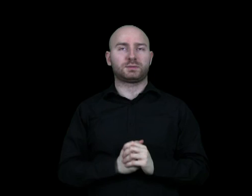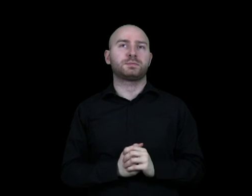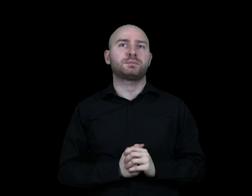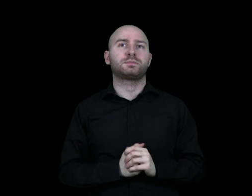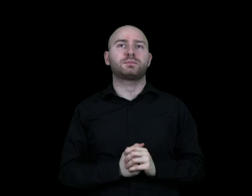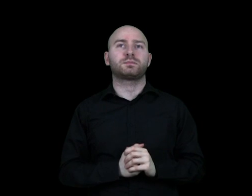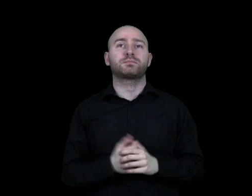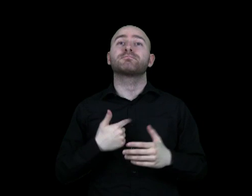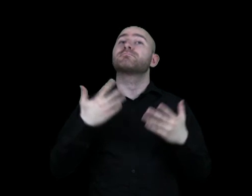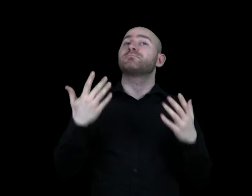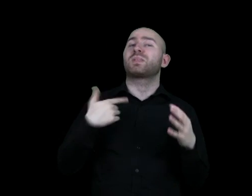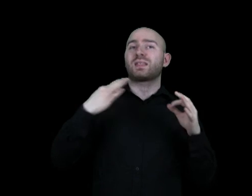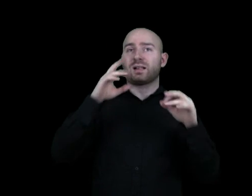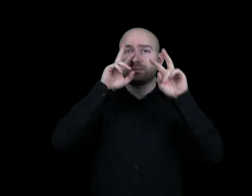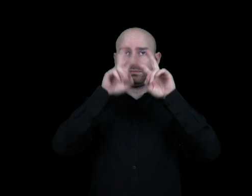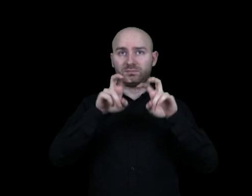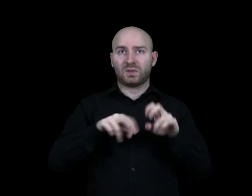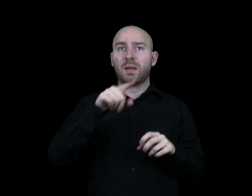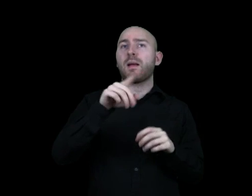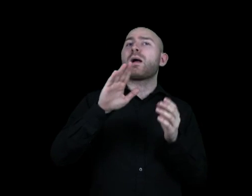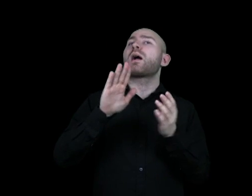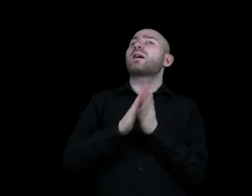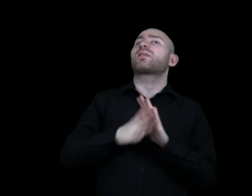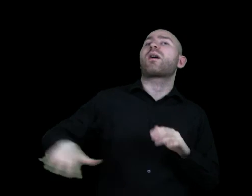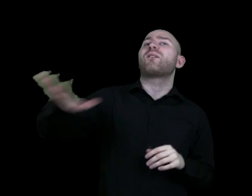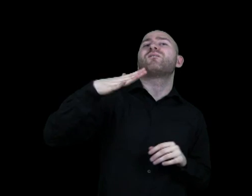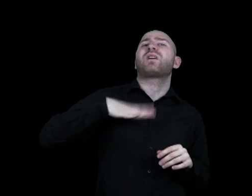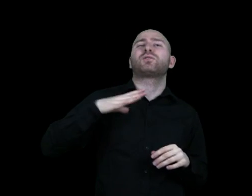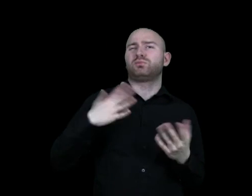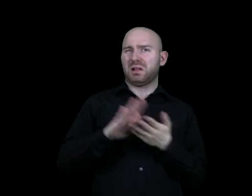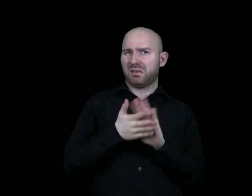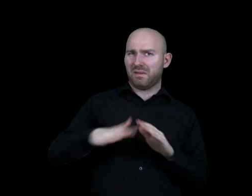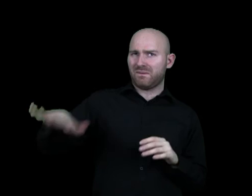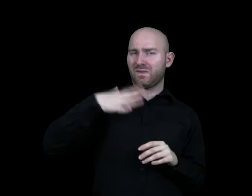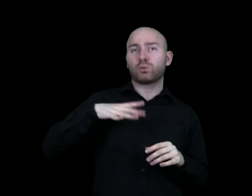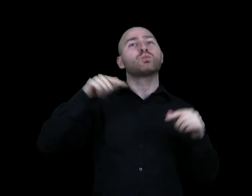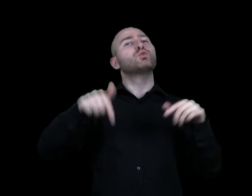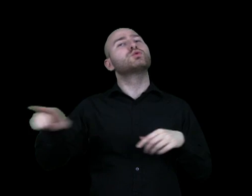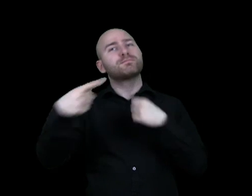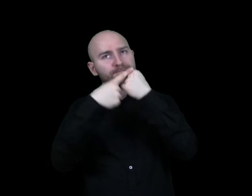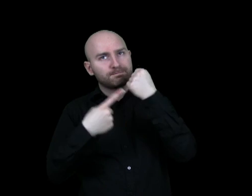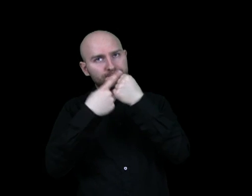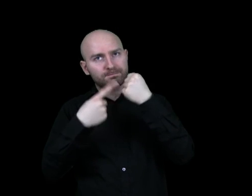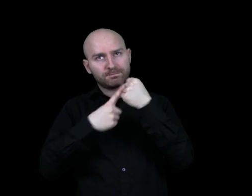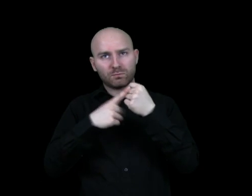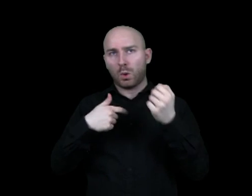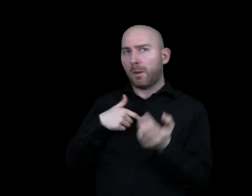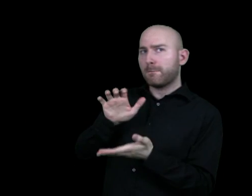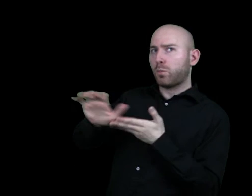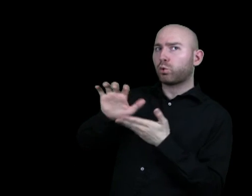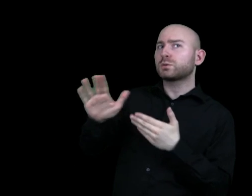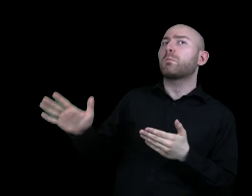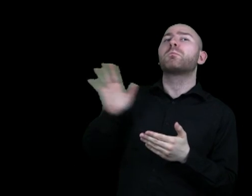bardzo ciekawe. Najpierw przeanalizujmy pojęcie wartości rynkowej. Wartość rynkowa.